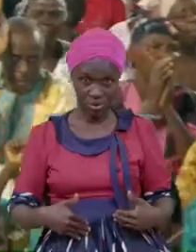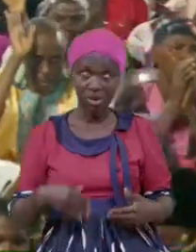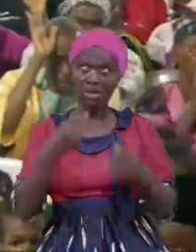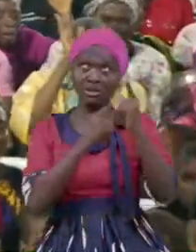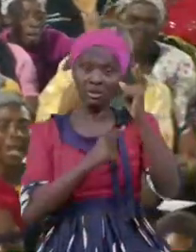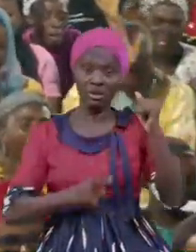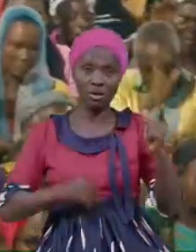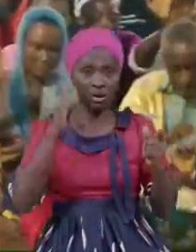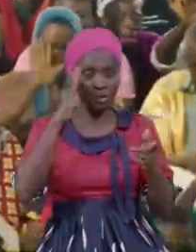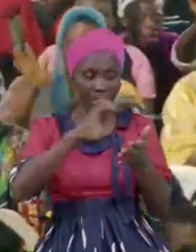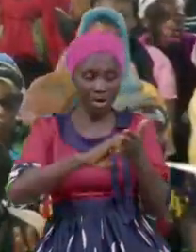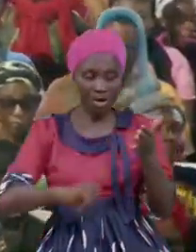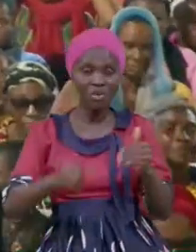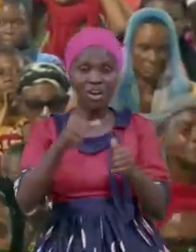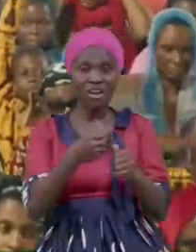enlever.